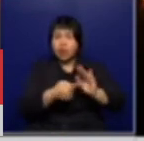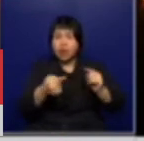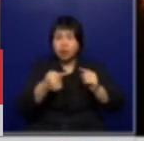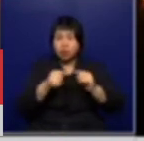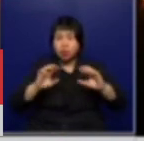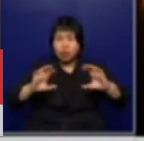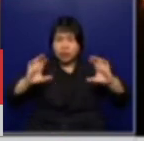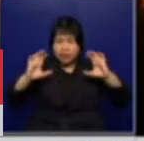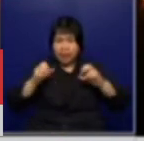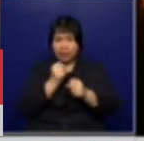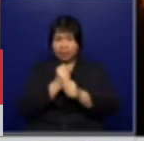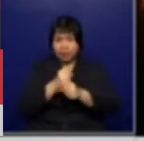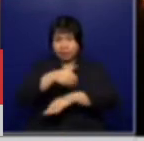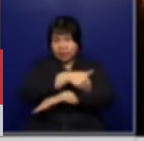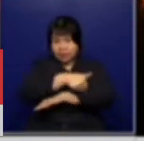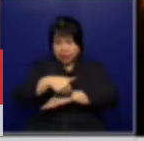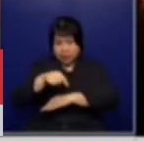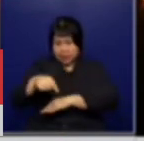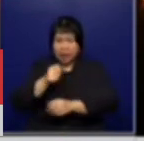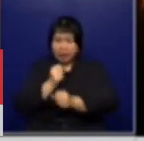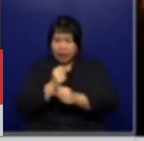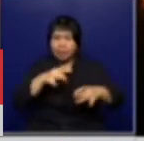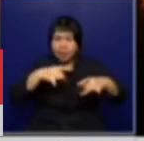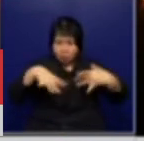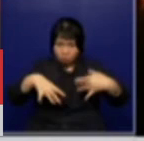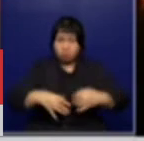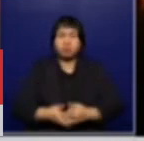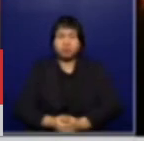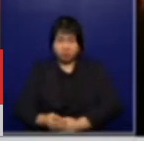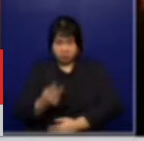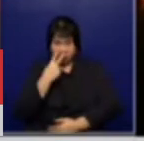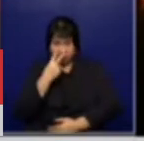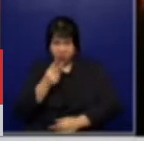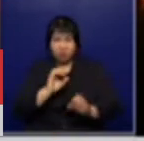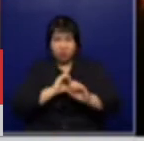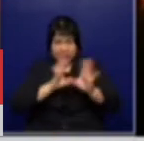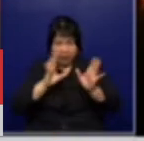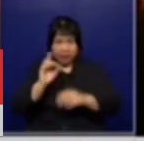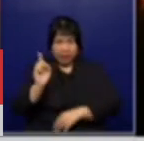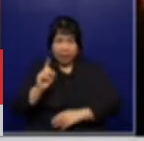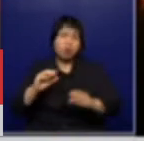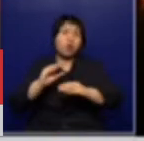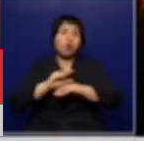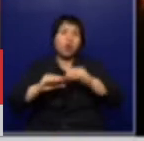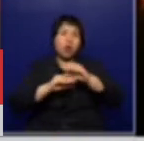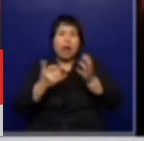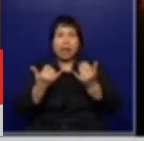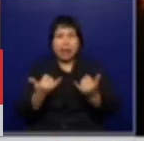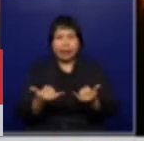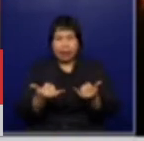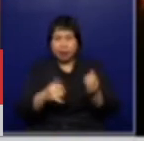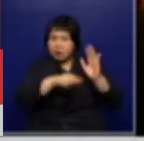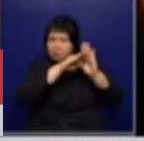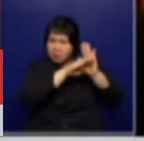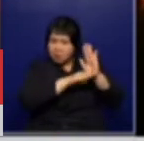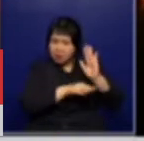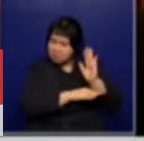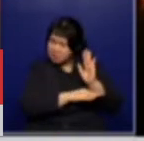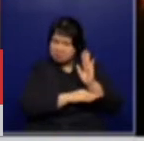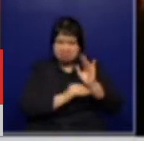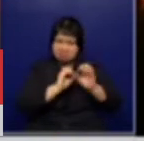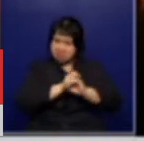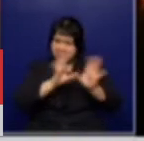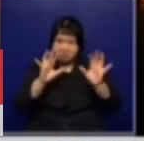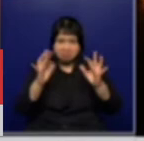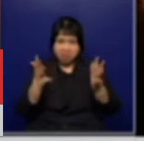การท่านประธานที่เคารพคะชัดเจนนะคะว่าโครงการนี้ขาดความโปร่งใสค่ะเฉพาะปี